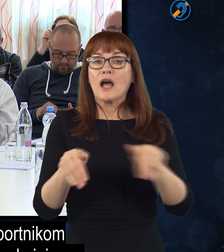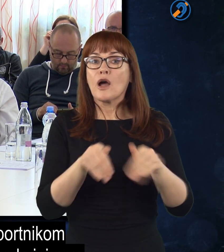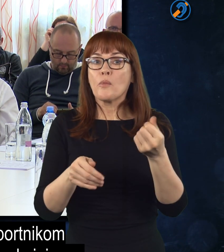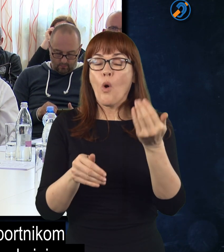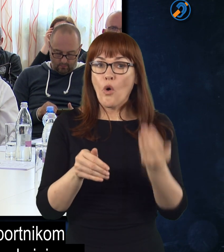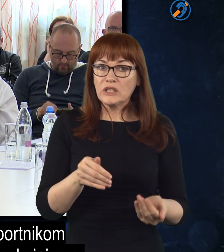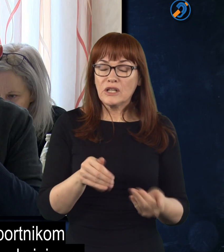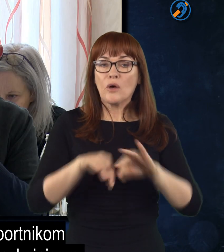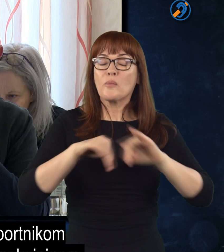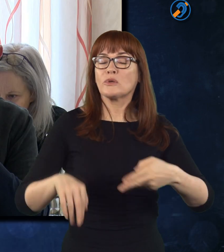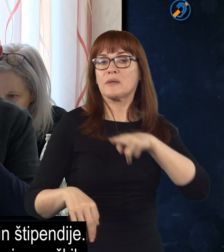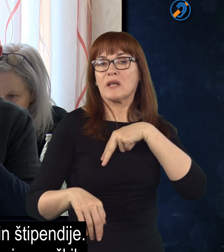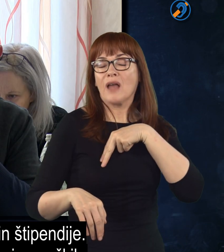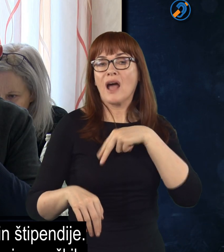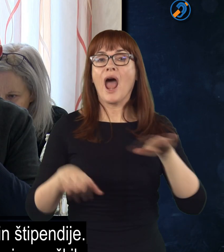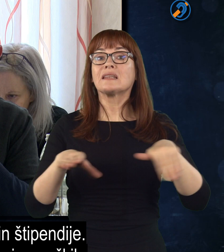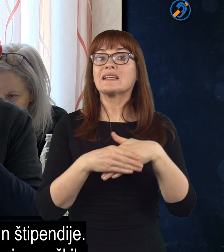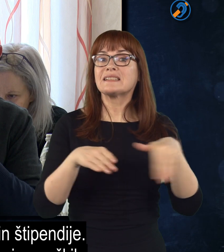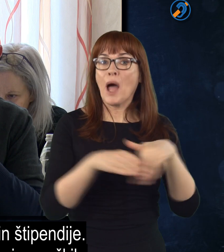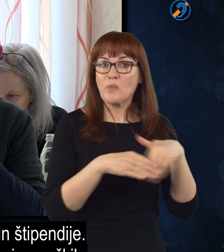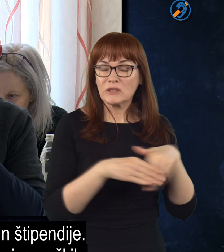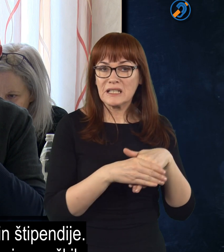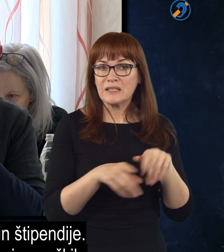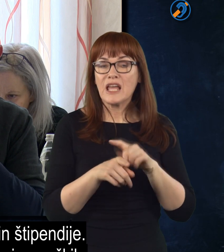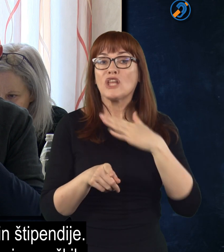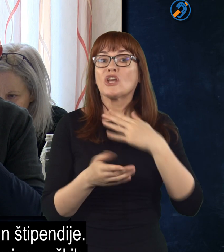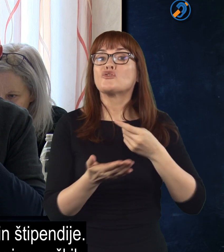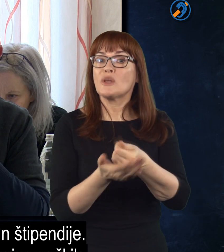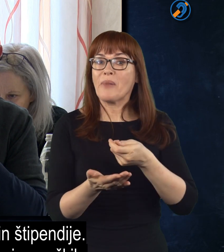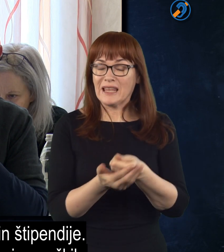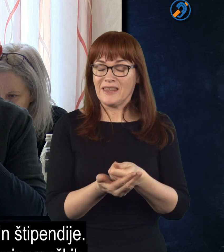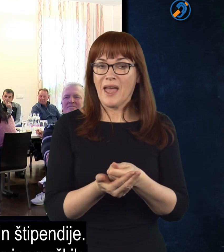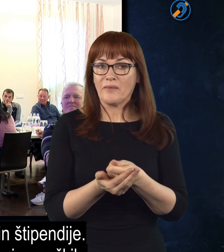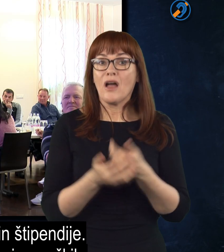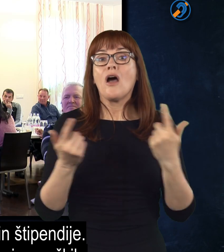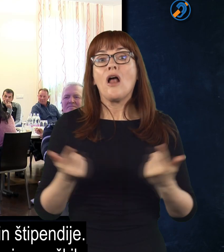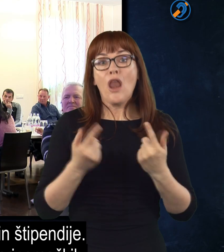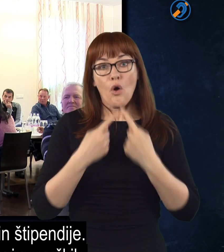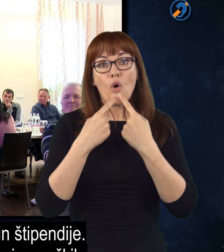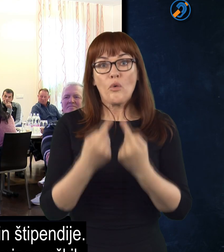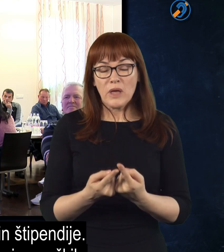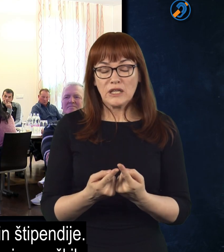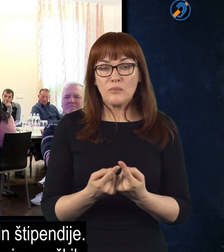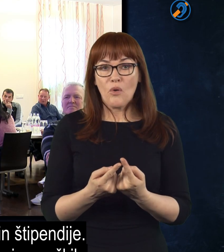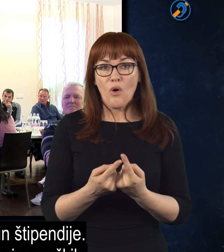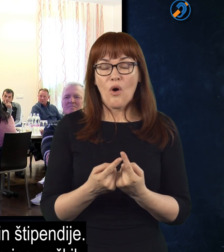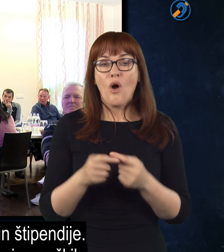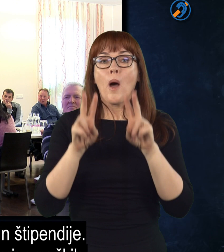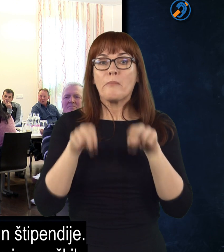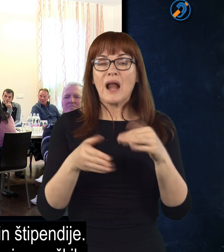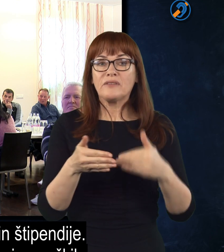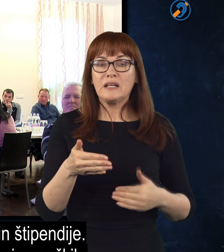dodatka k pokojninam, posebne nagrade, zaposlitve in pa štipendije. Lahko